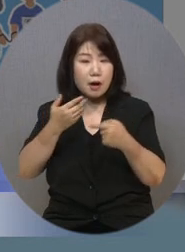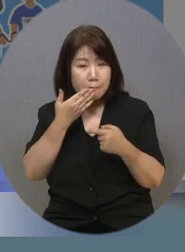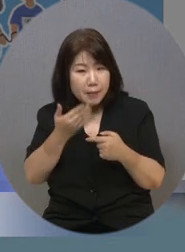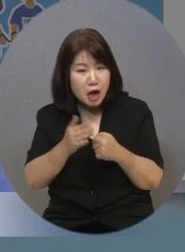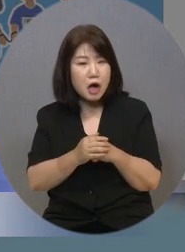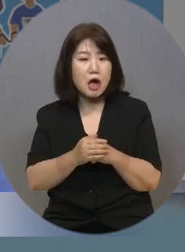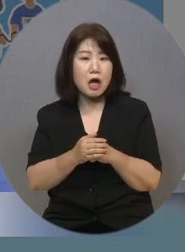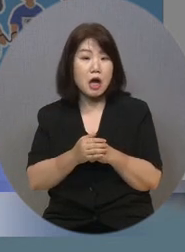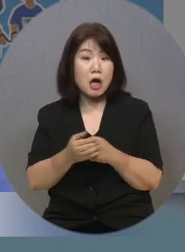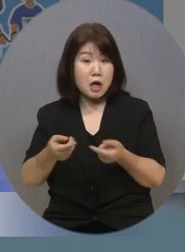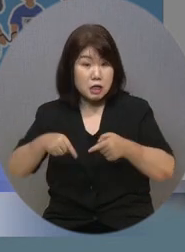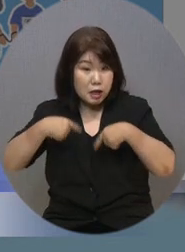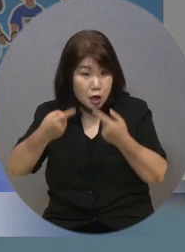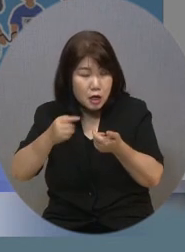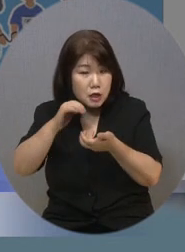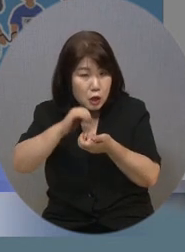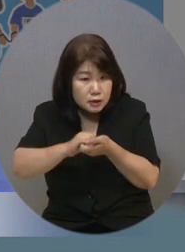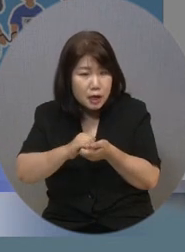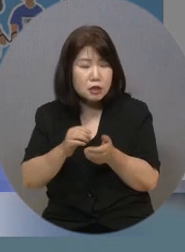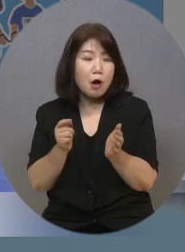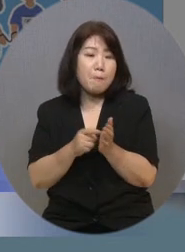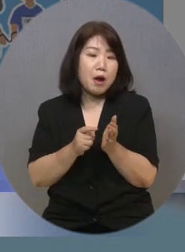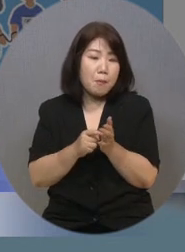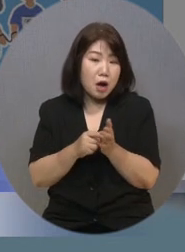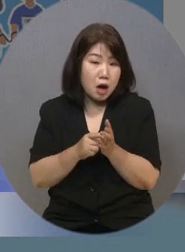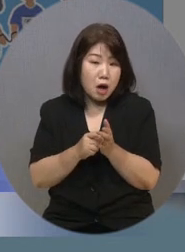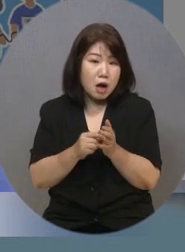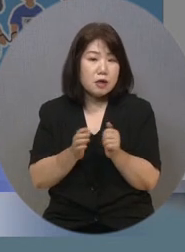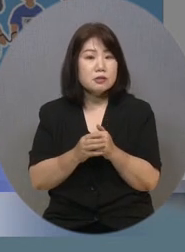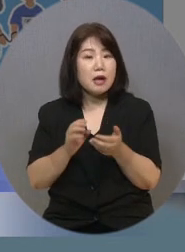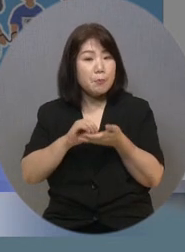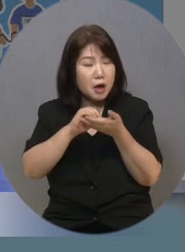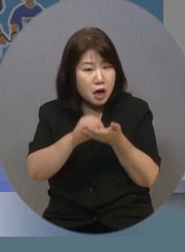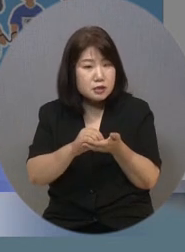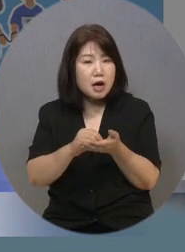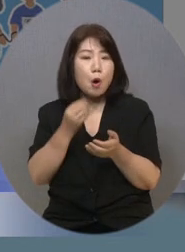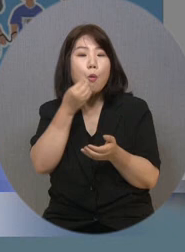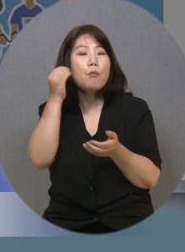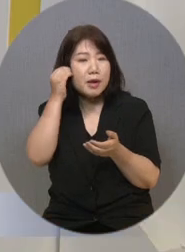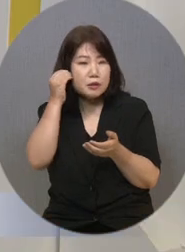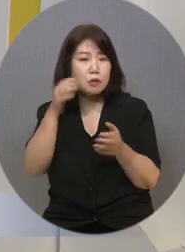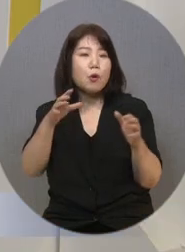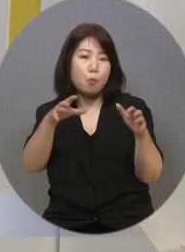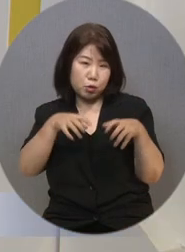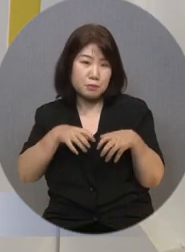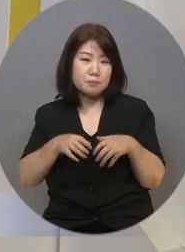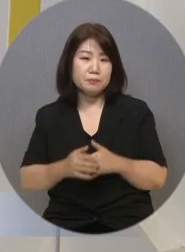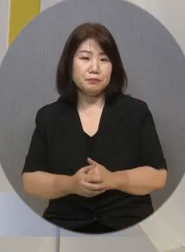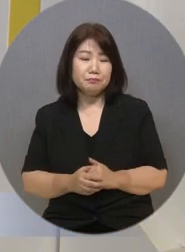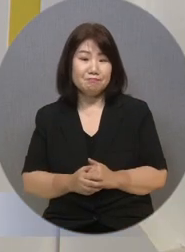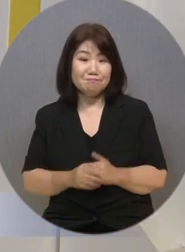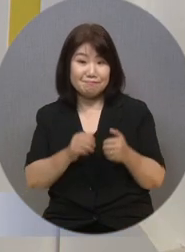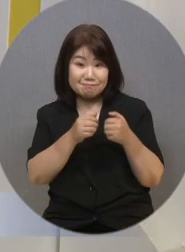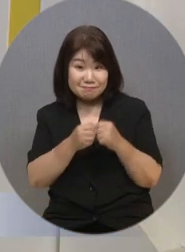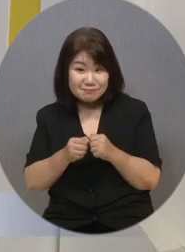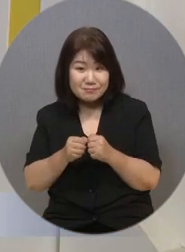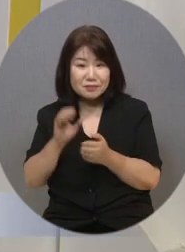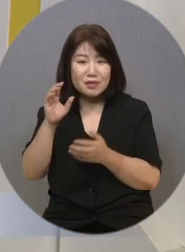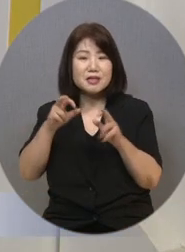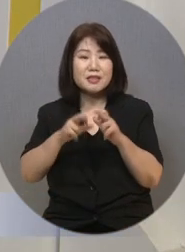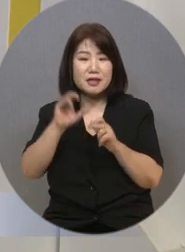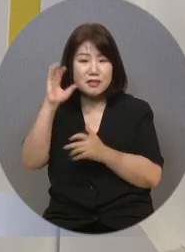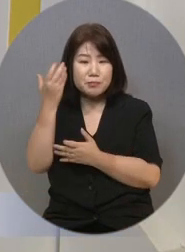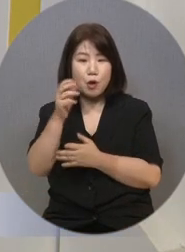선착순으로 슈퍼블로 마라톤 홈페이지를 통해 참가자를 모집합니다 더 자세한 뉴스는